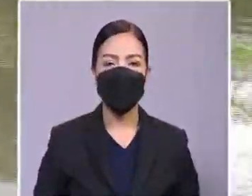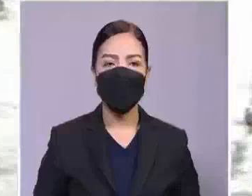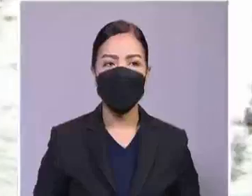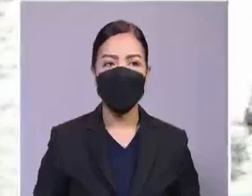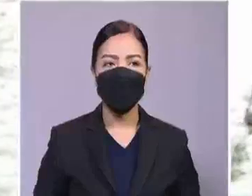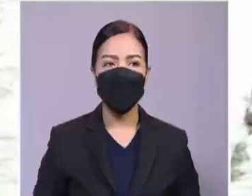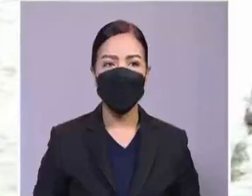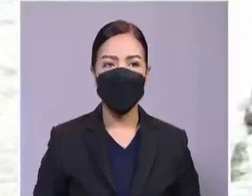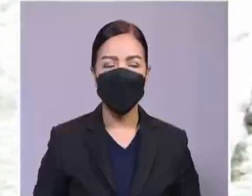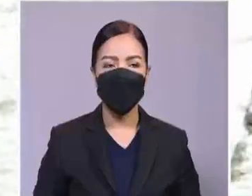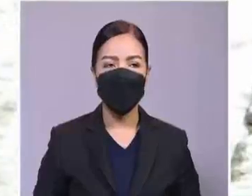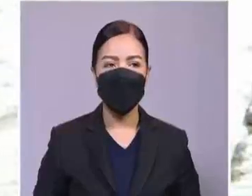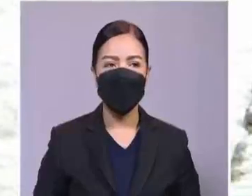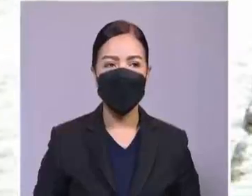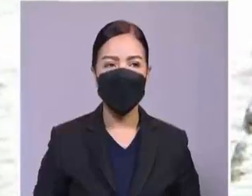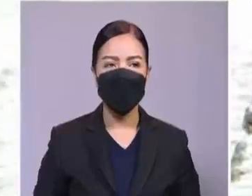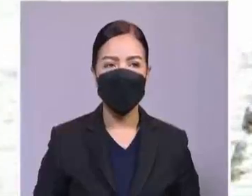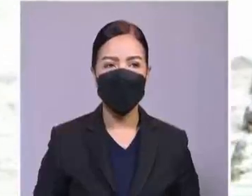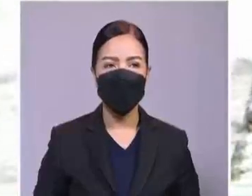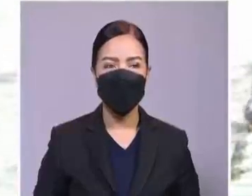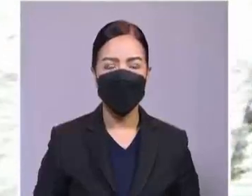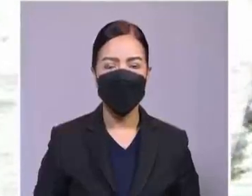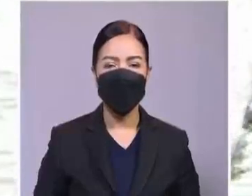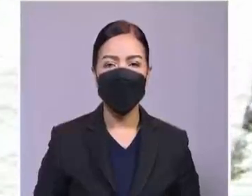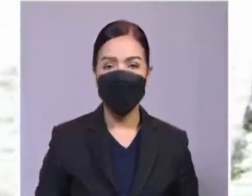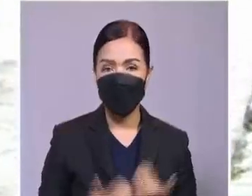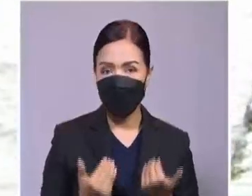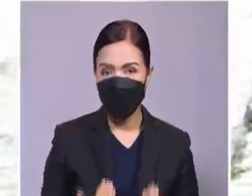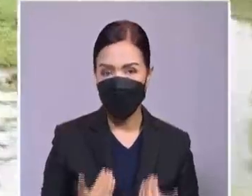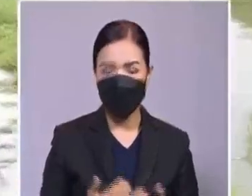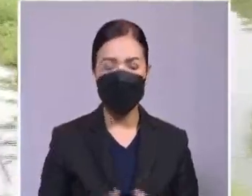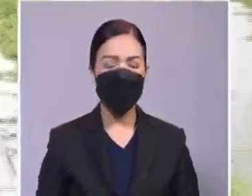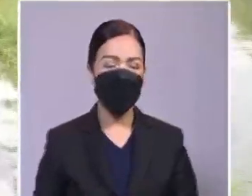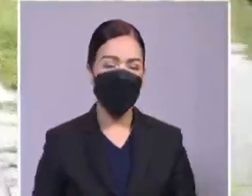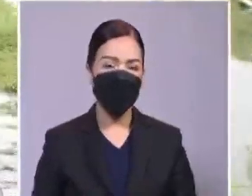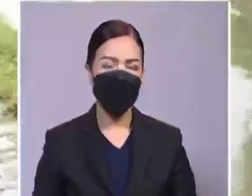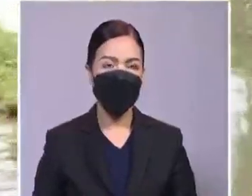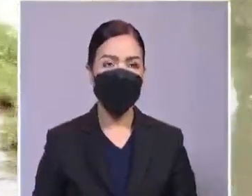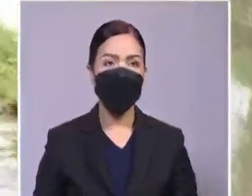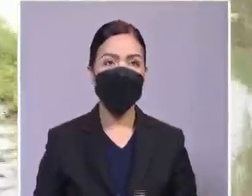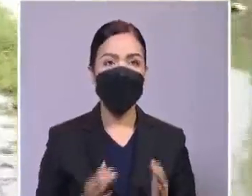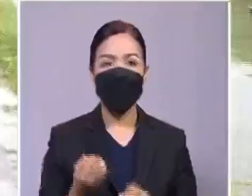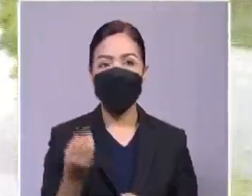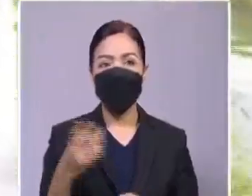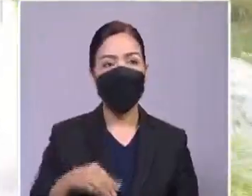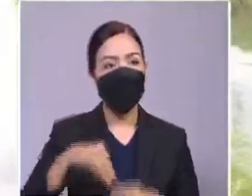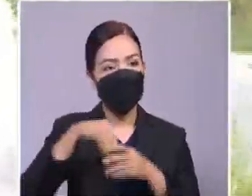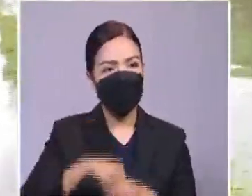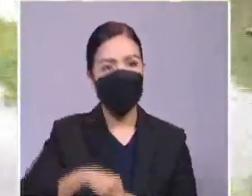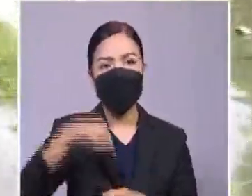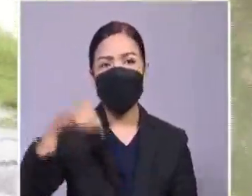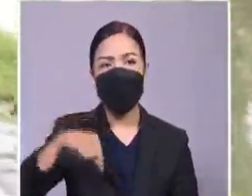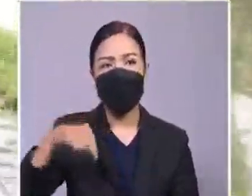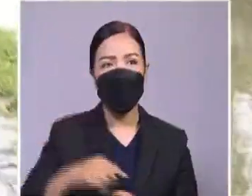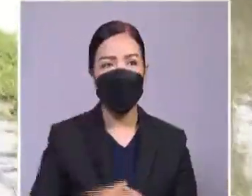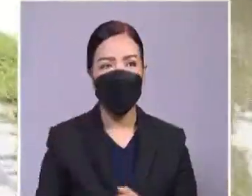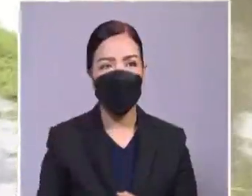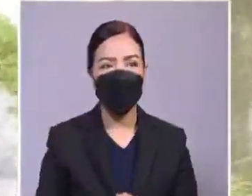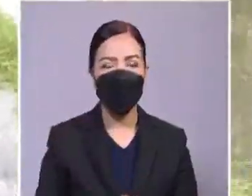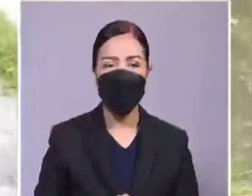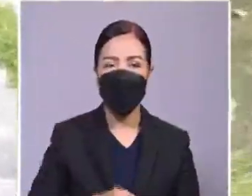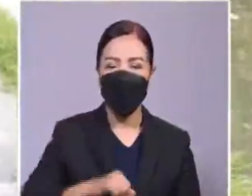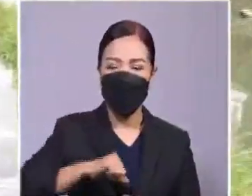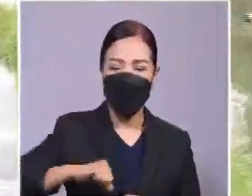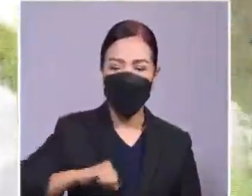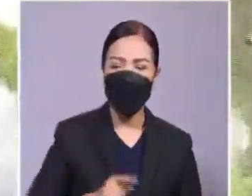ค่ะคุณกุลธิดาคุณธีรวัฒน์คะตอนนี้นะคะก็หลายๆคนที่อยู่ในพื้นที่โซนนี้นะคะถ้าความขวามือ